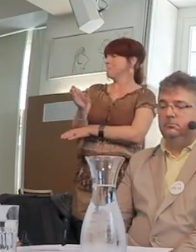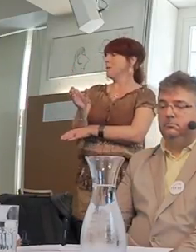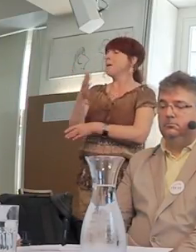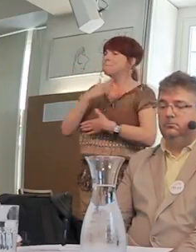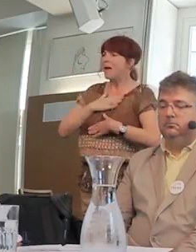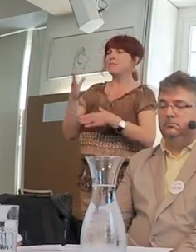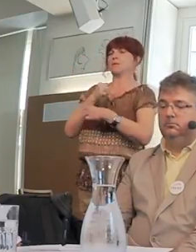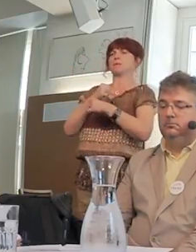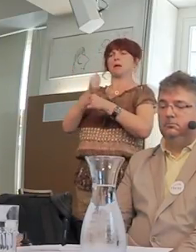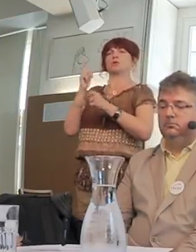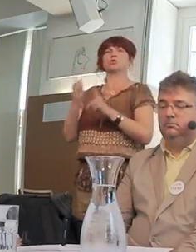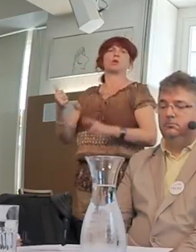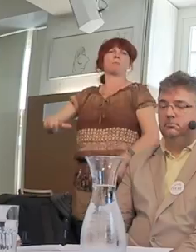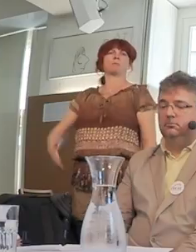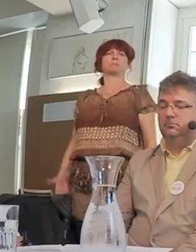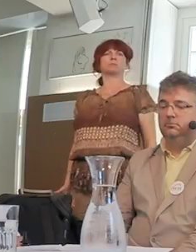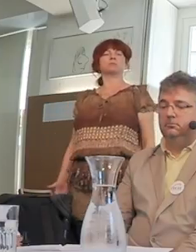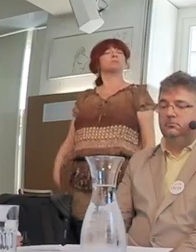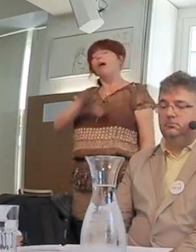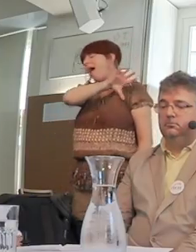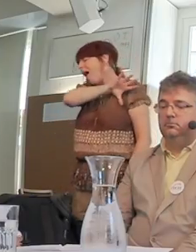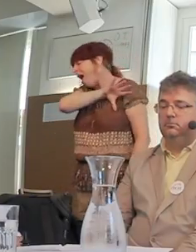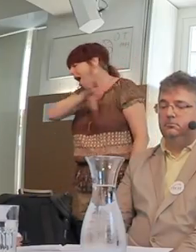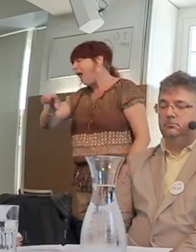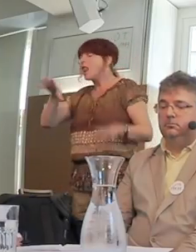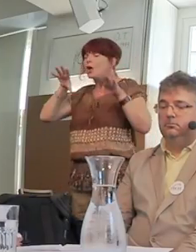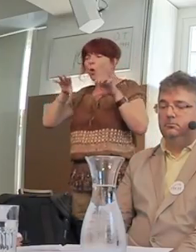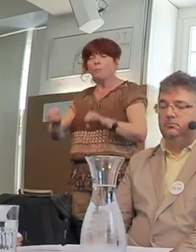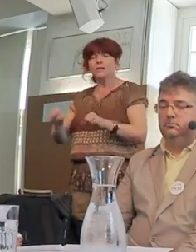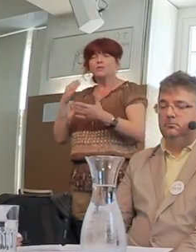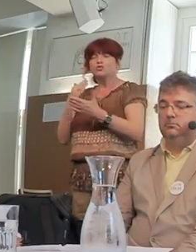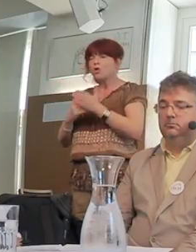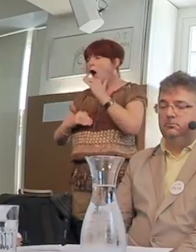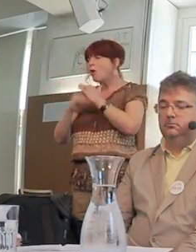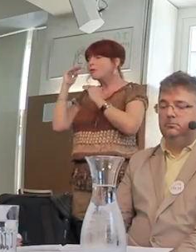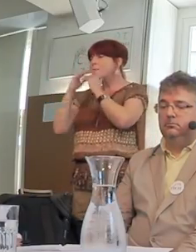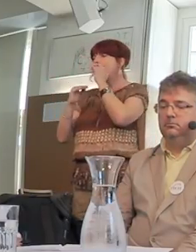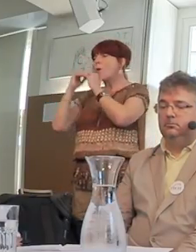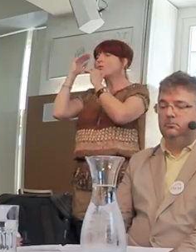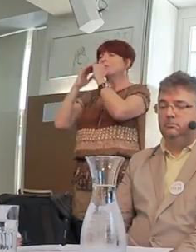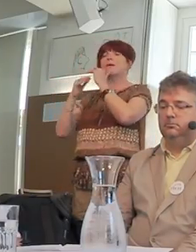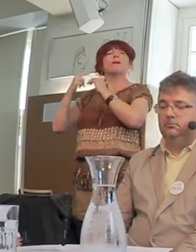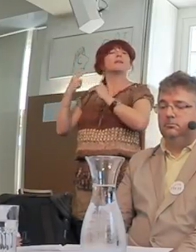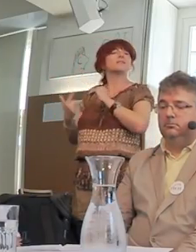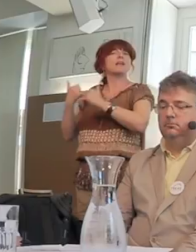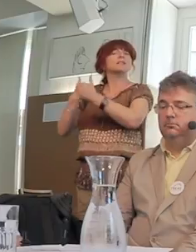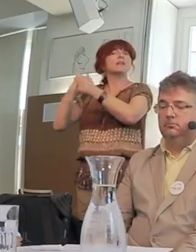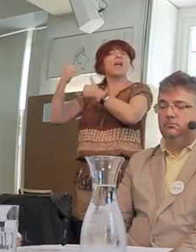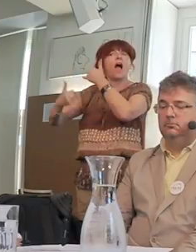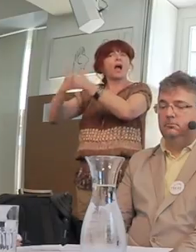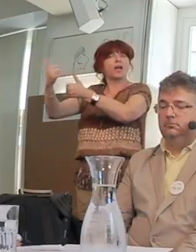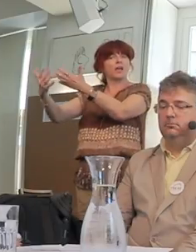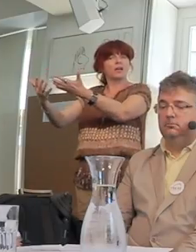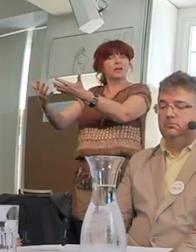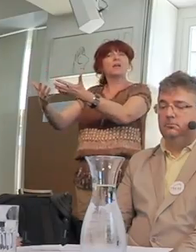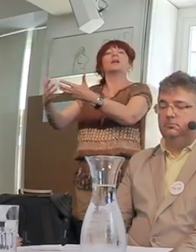habe. Und zwar mit aller Kompetenz, die sich hier in 20 Jahren aufgebaut hat. Das kann ich jetzt nicht passieren lassen,